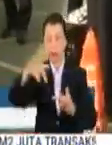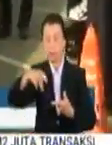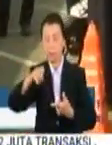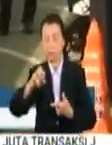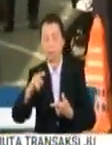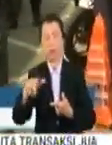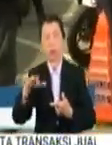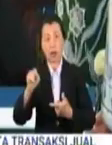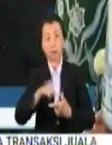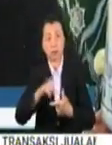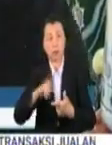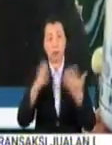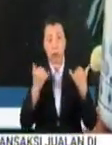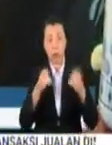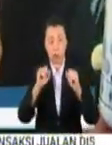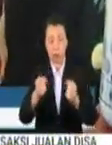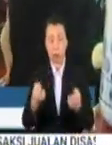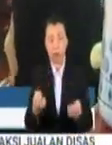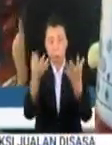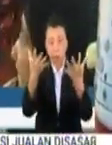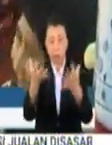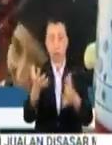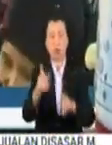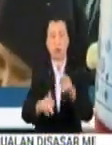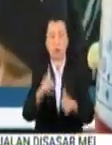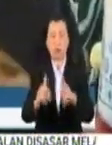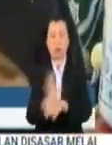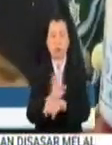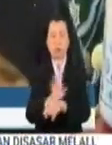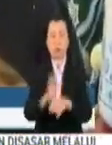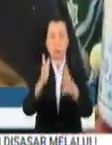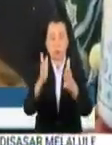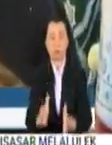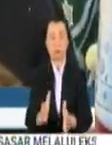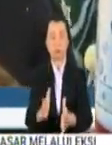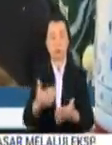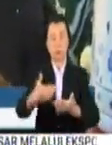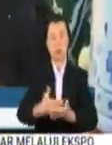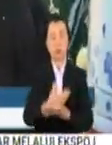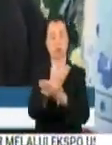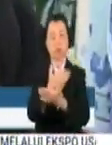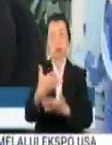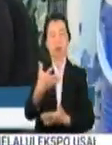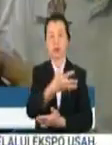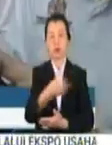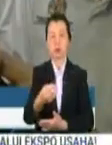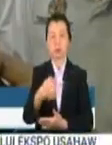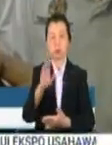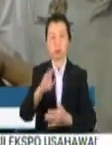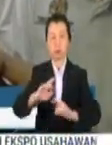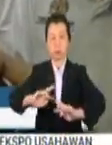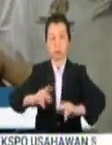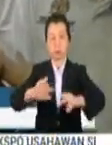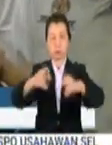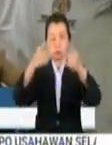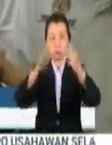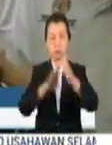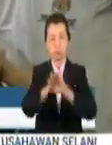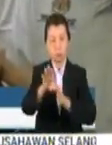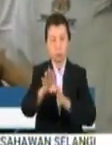melahirkan dan membangunkan Lebih ramai lagi usahawan-usahawan baru dan juga membangunkan